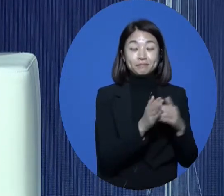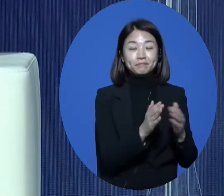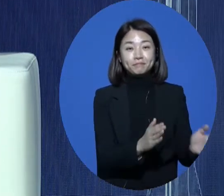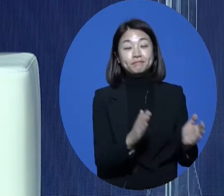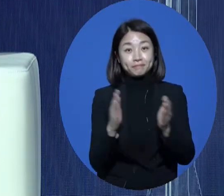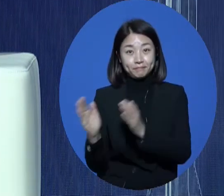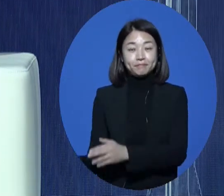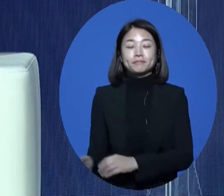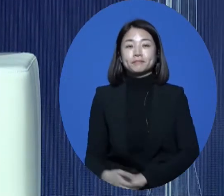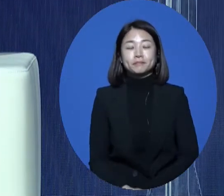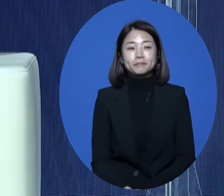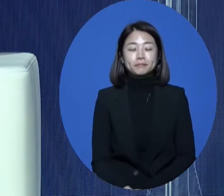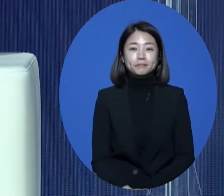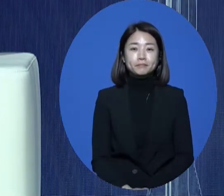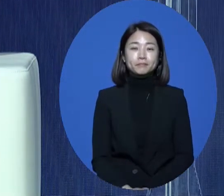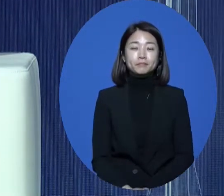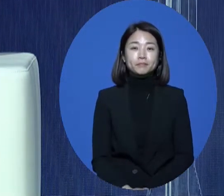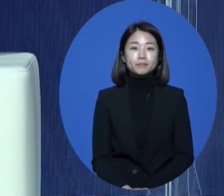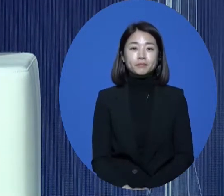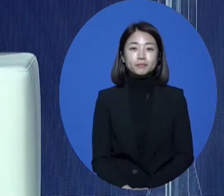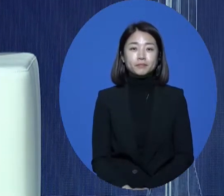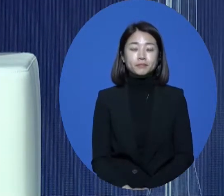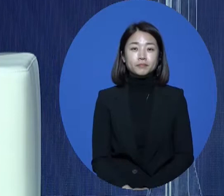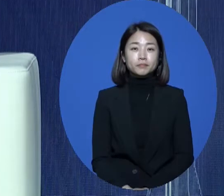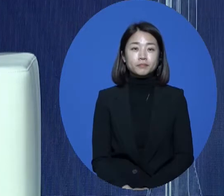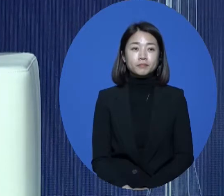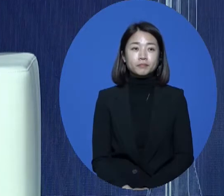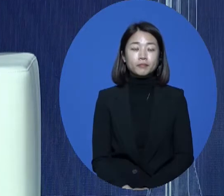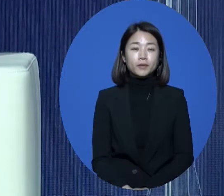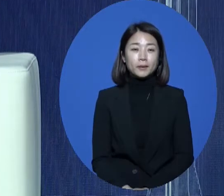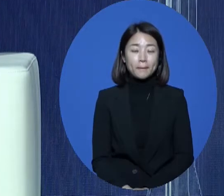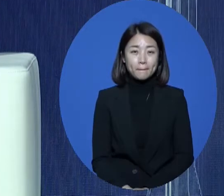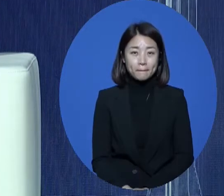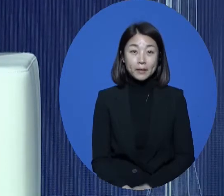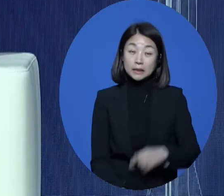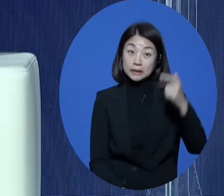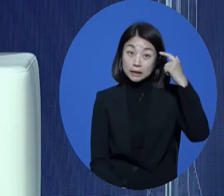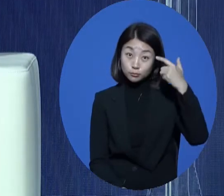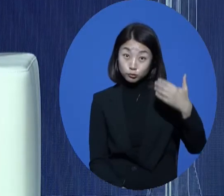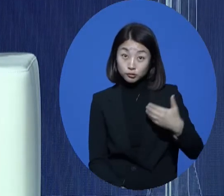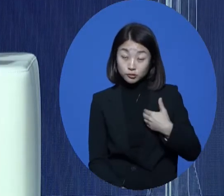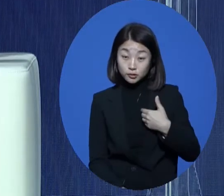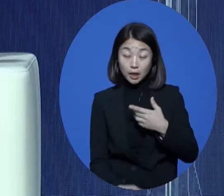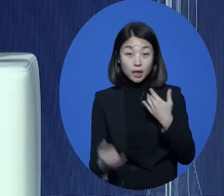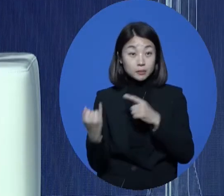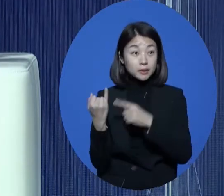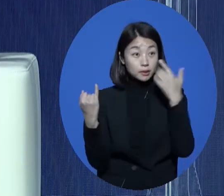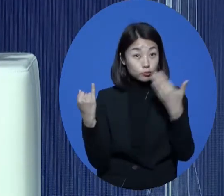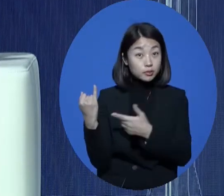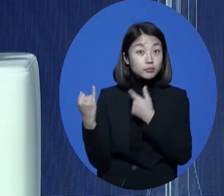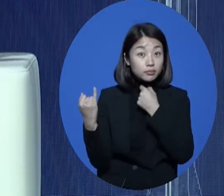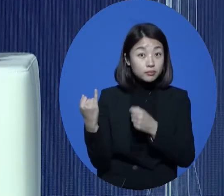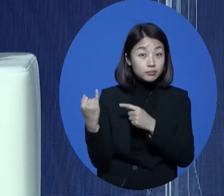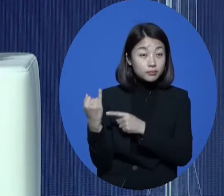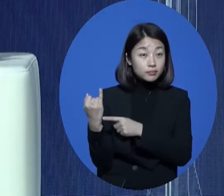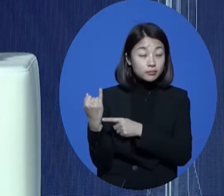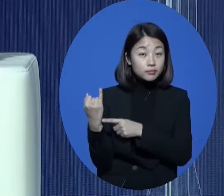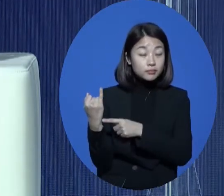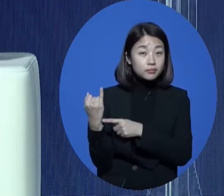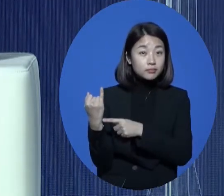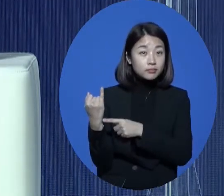발제문이었습니다. 우리 드라가나 시릭 밀로바노빅님께 질의가 있으신 분은 계속 이렇게